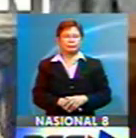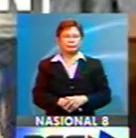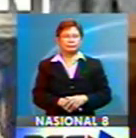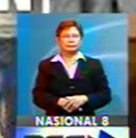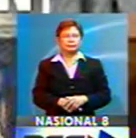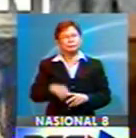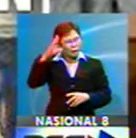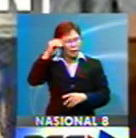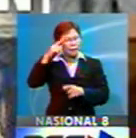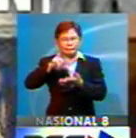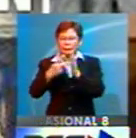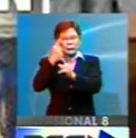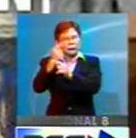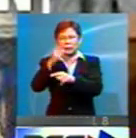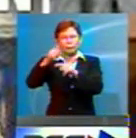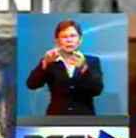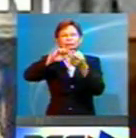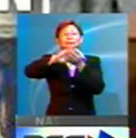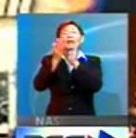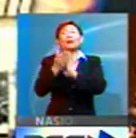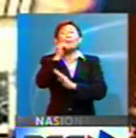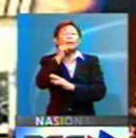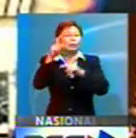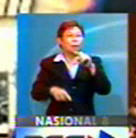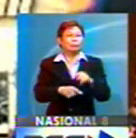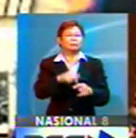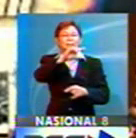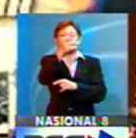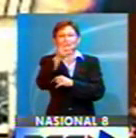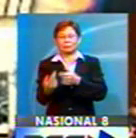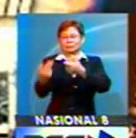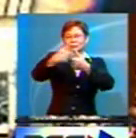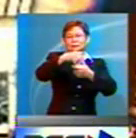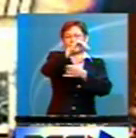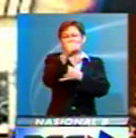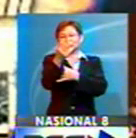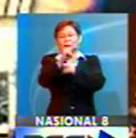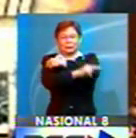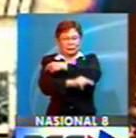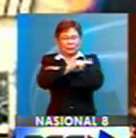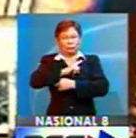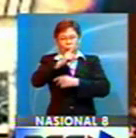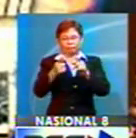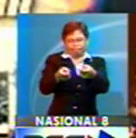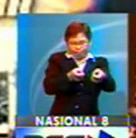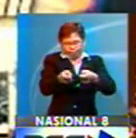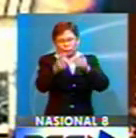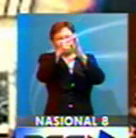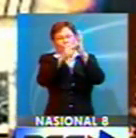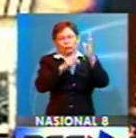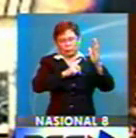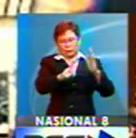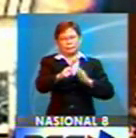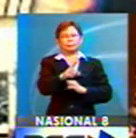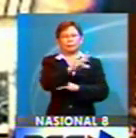perempuan. JAKIM mempunyai jawatan kuasa teknikal yang dianggotai Majlis dan Jabatan Agama Islam Negeri untuk menyelaras undang-undang syarak dan